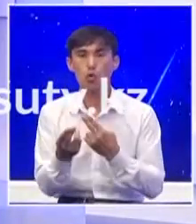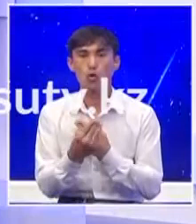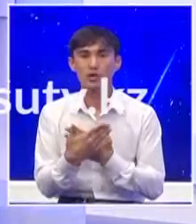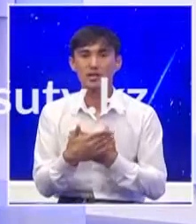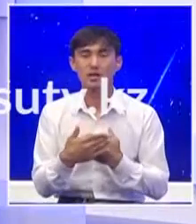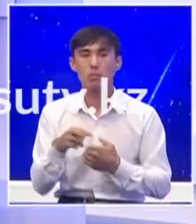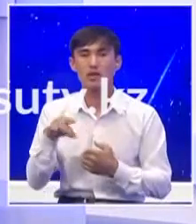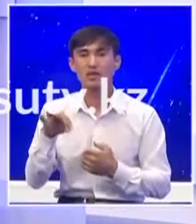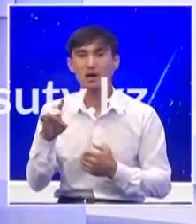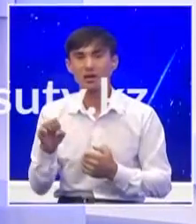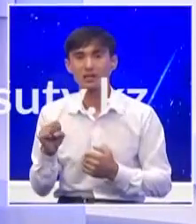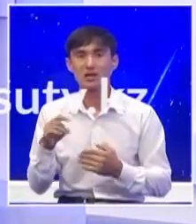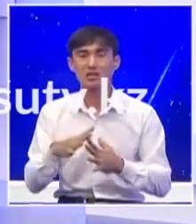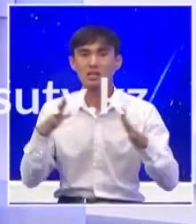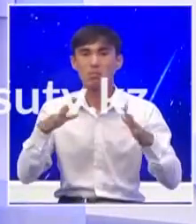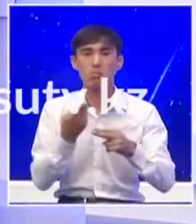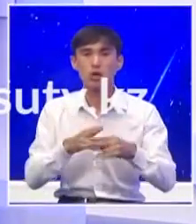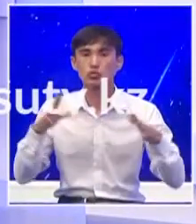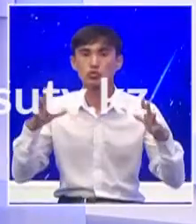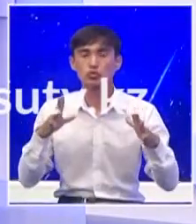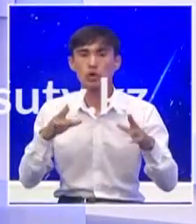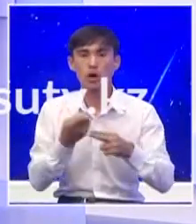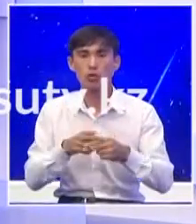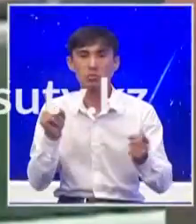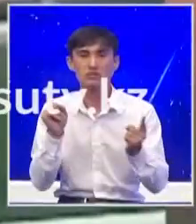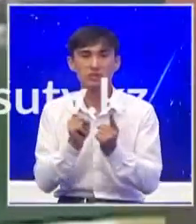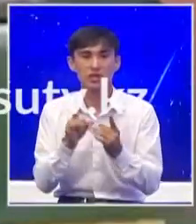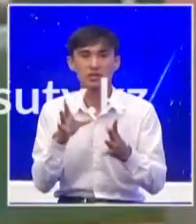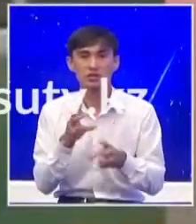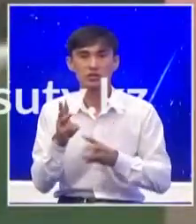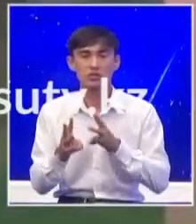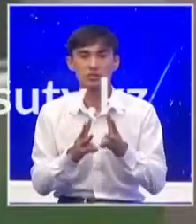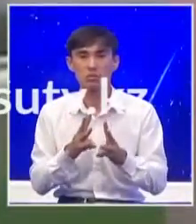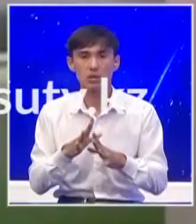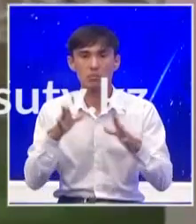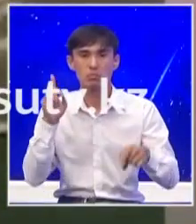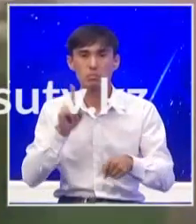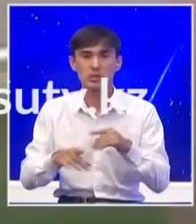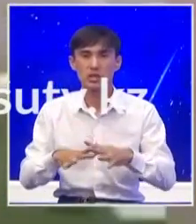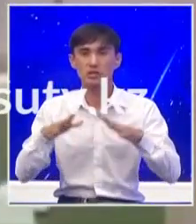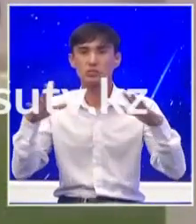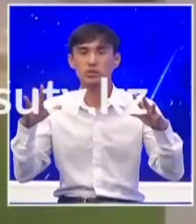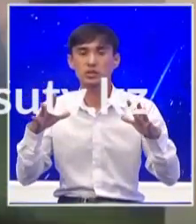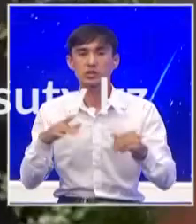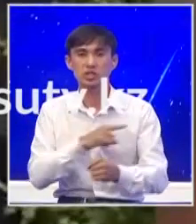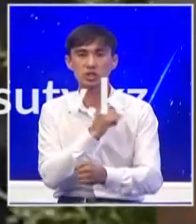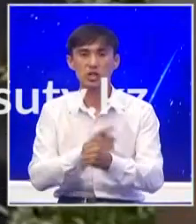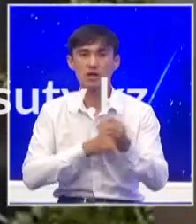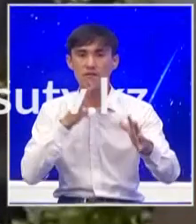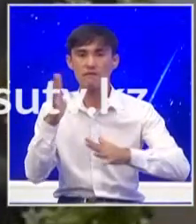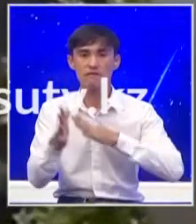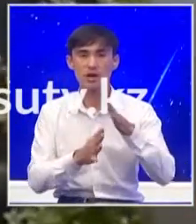провинции заявили, что это самый масштабный пожар, с которым они когда-либо сталкивались. Пламя быстро распространилось из-за сильного